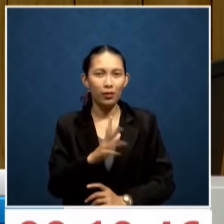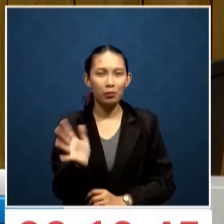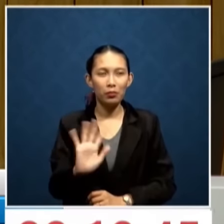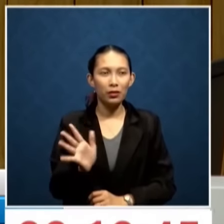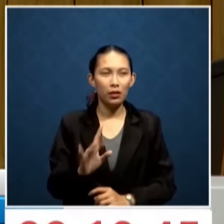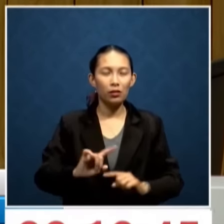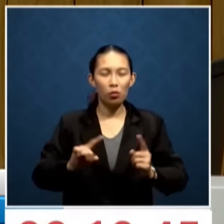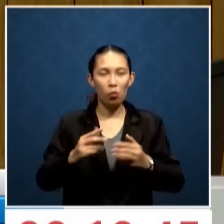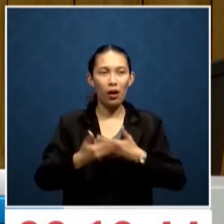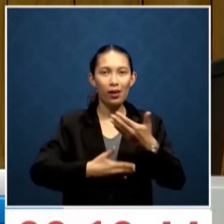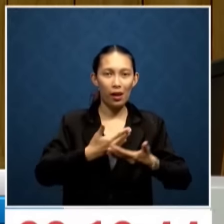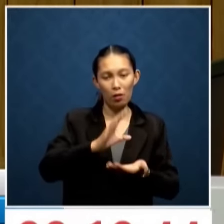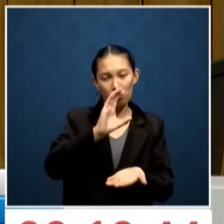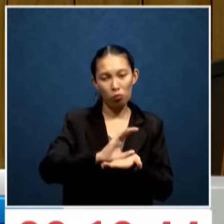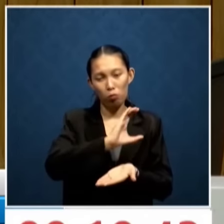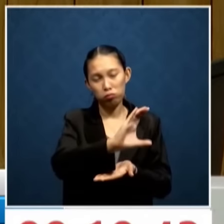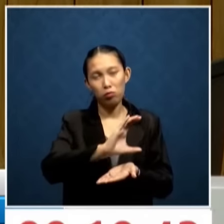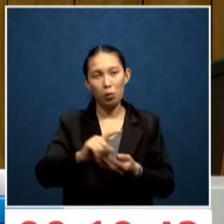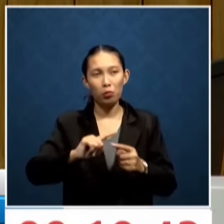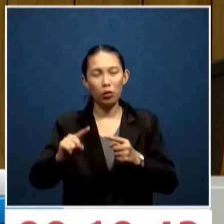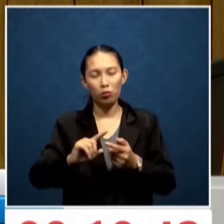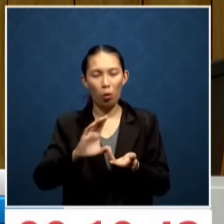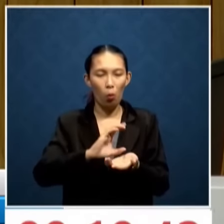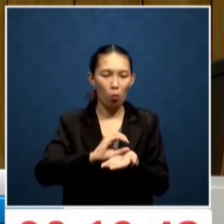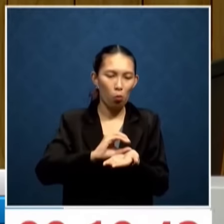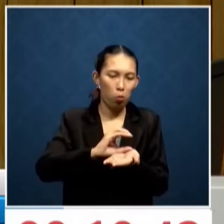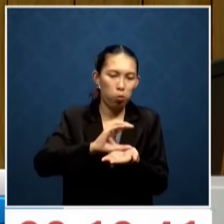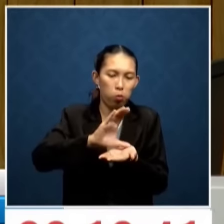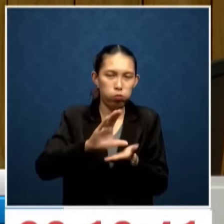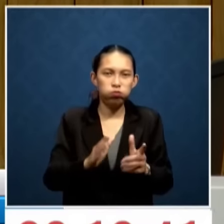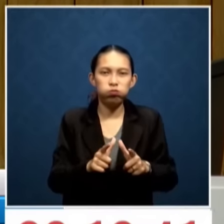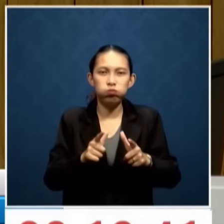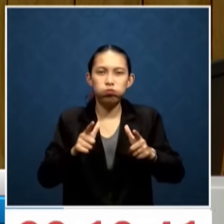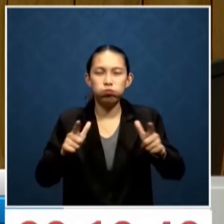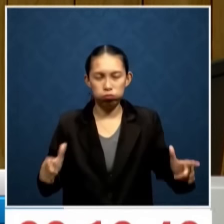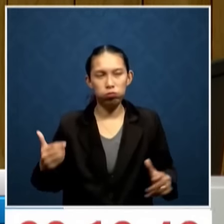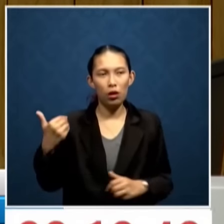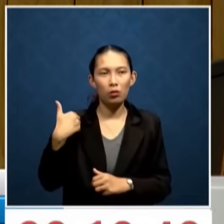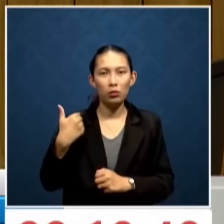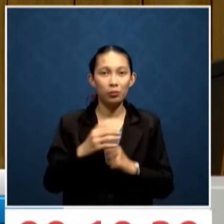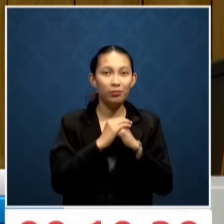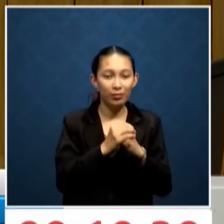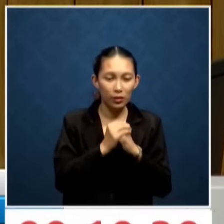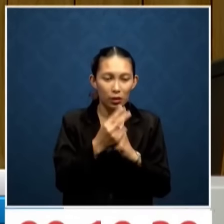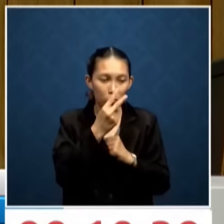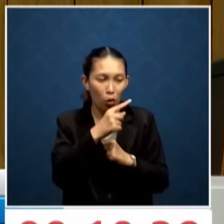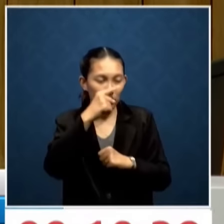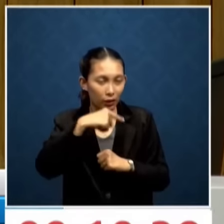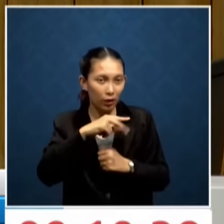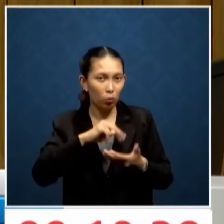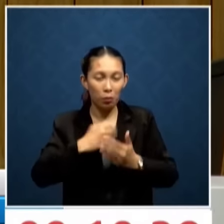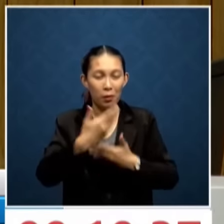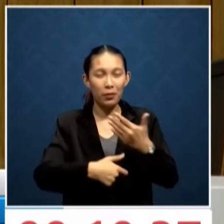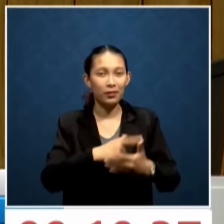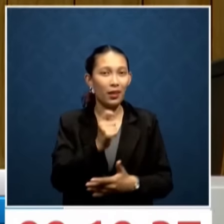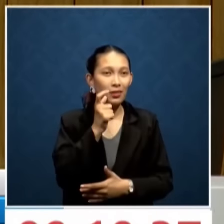มันเป็นการค้าการลงทุนที่มีขนาดที่ใหญ่ขึ้นเรื่อยๆเราจีนเนี่ยเขาไม่ได้มองไทยเป็นตลาด